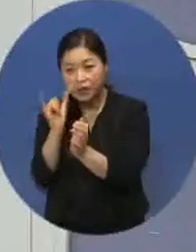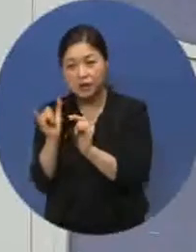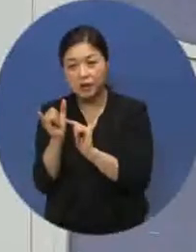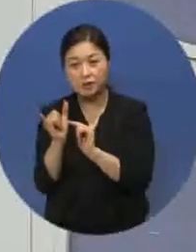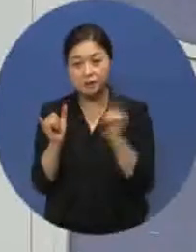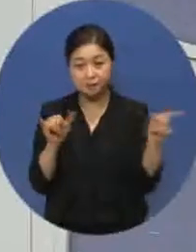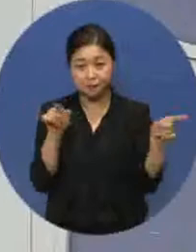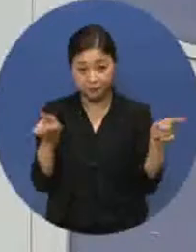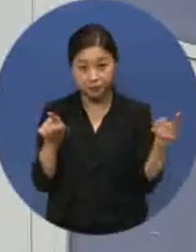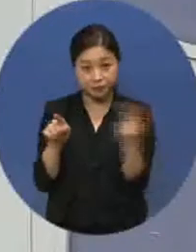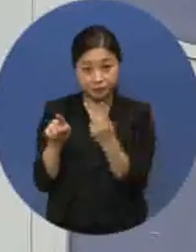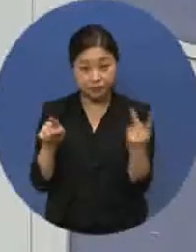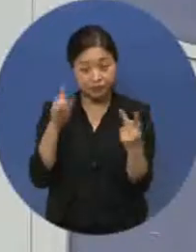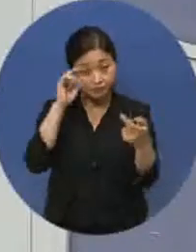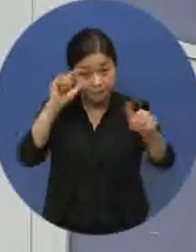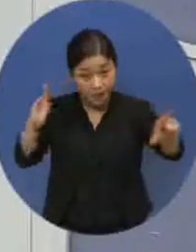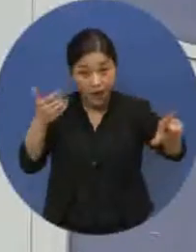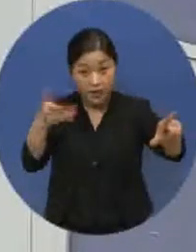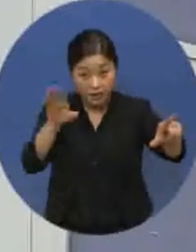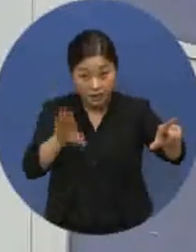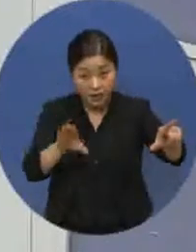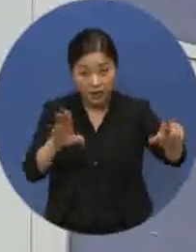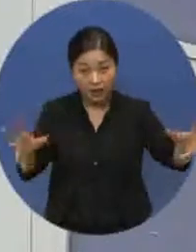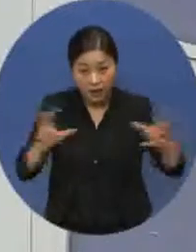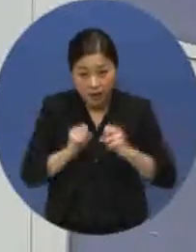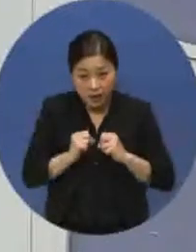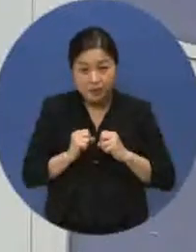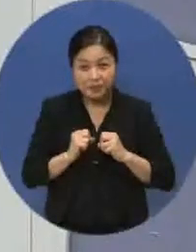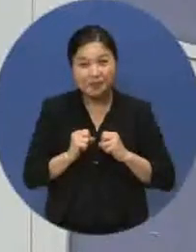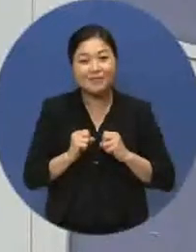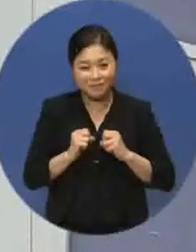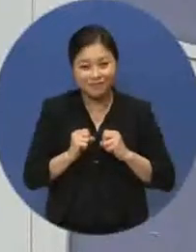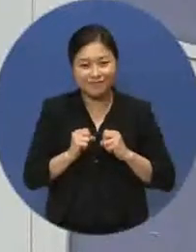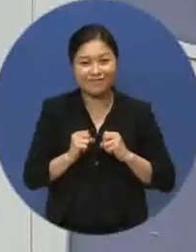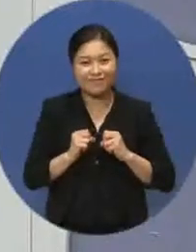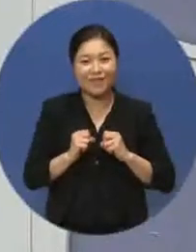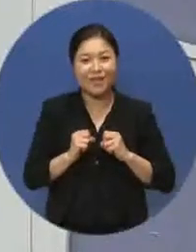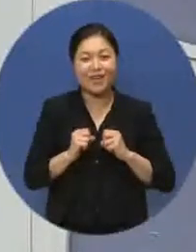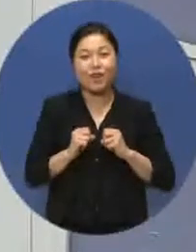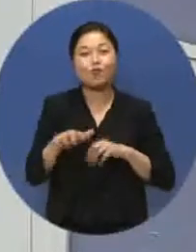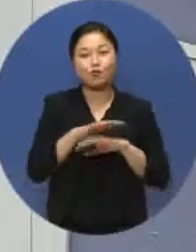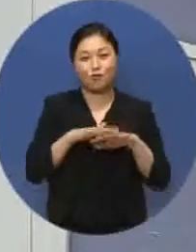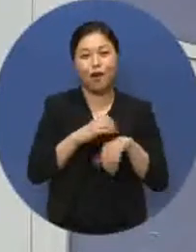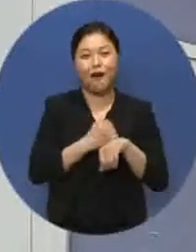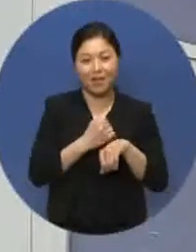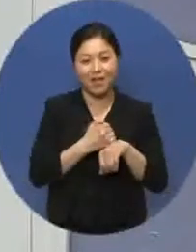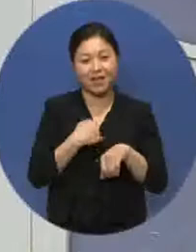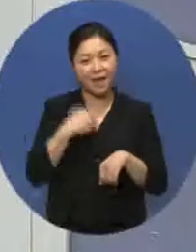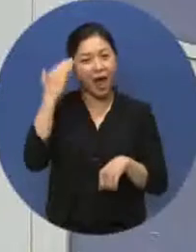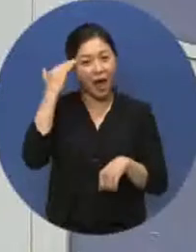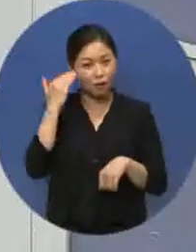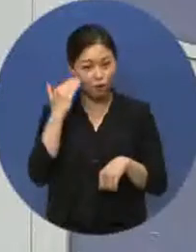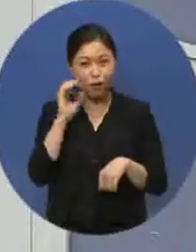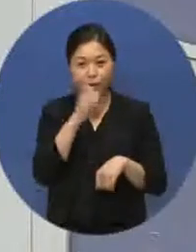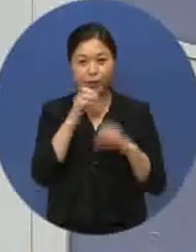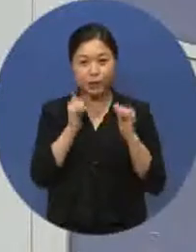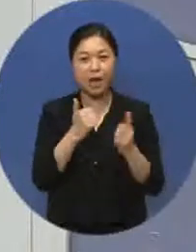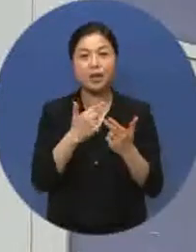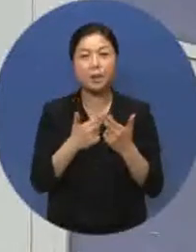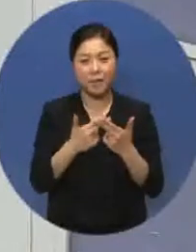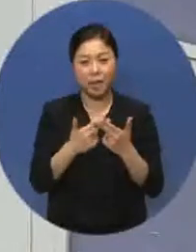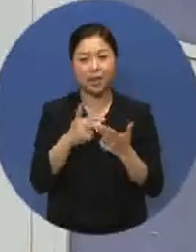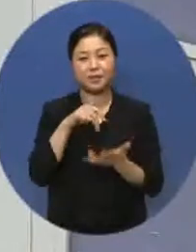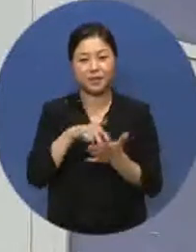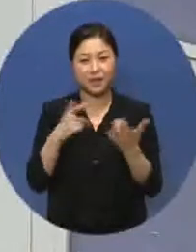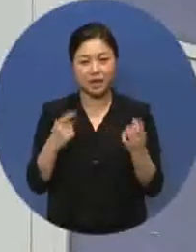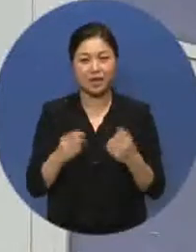두 전혀 이념적으로 다른 단체를 다 안고 가야 되는 것이 저희 대한변호사협회의 숙제입니다. 그래서 정치적으로